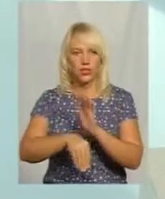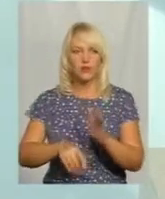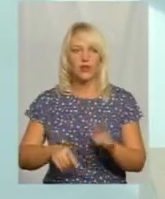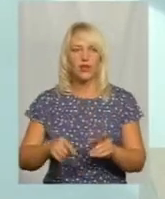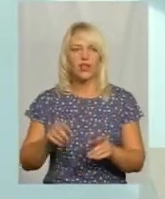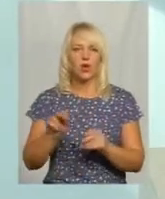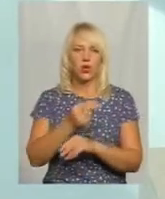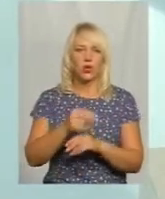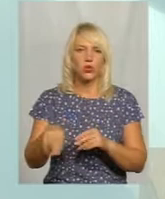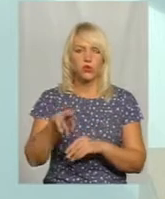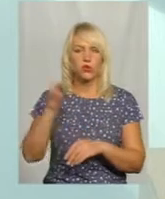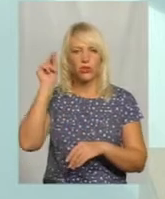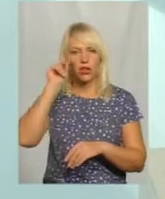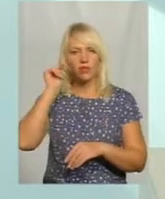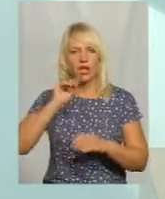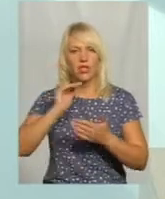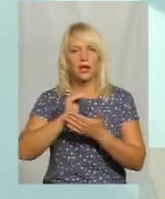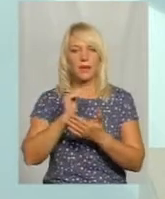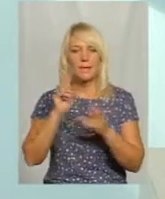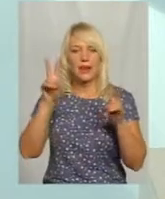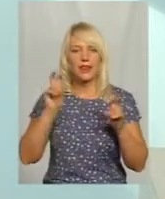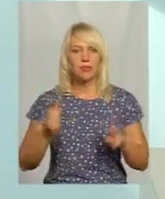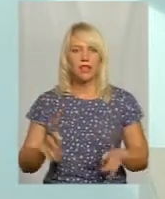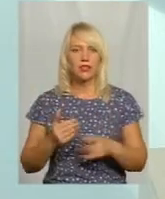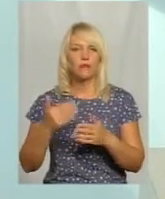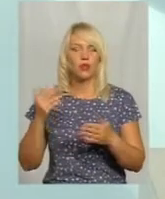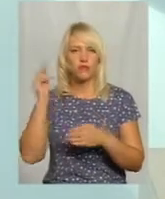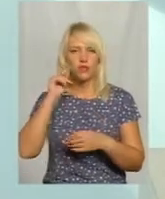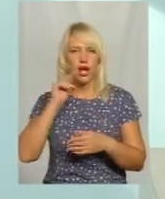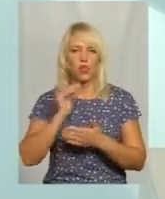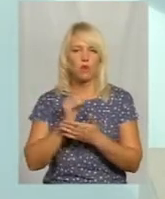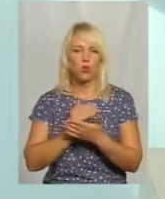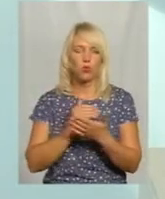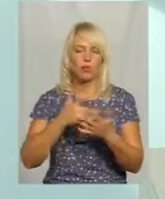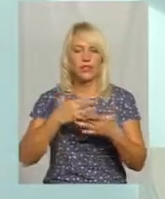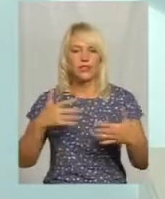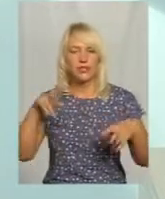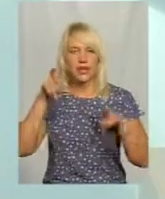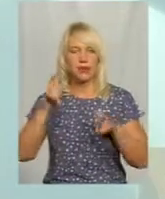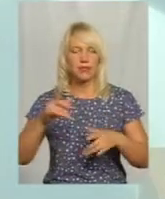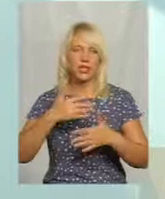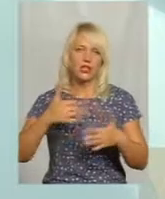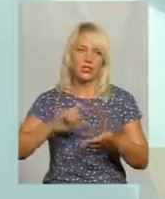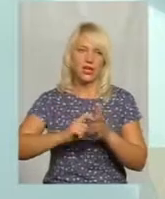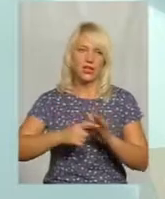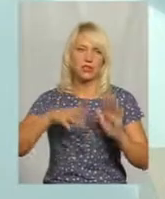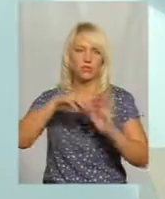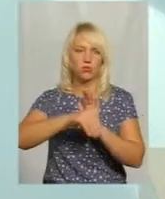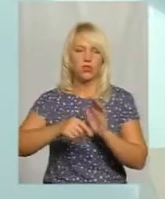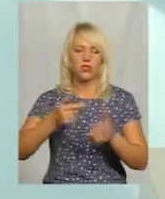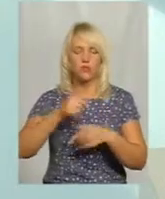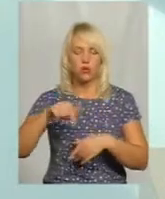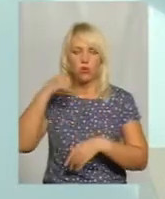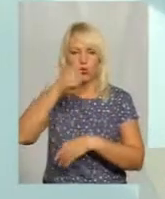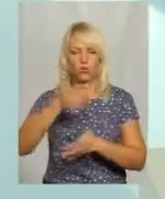деякі корективи до навчальних предметів, до навчальних програм з різних предметів, різних класів. В тому числі у цьому році ми отримуємо